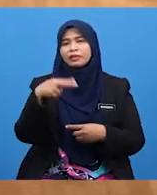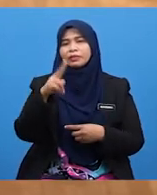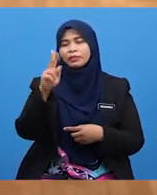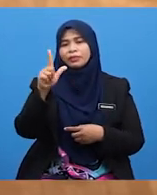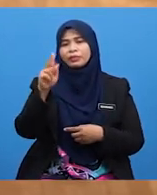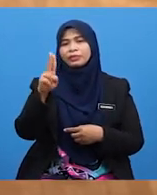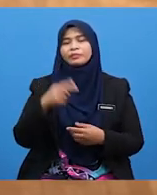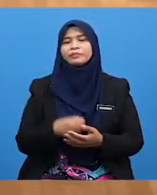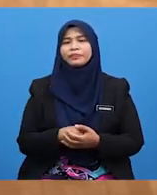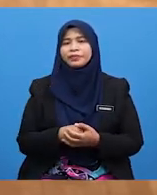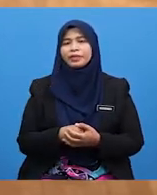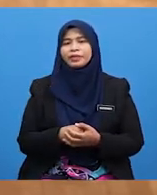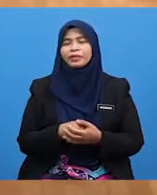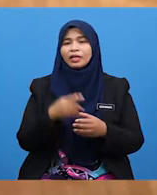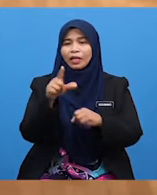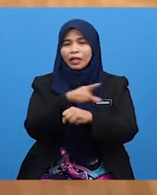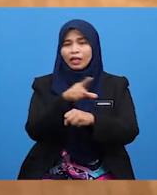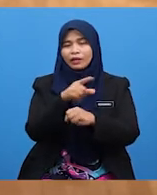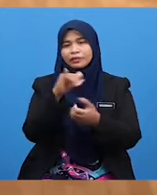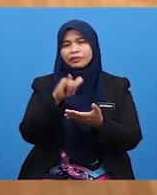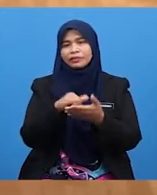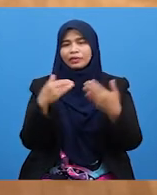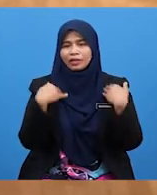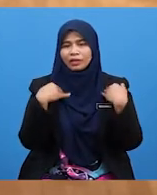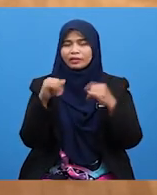Ya, lagu itu juga ada juga mengambil pantun